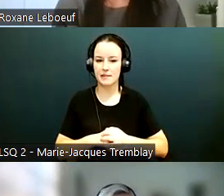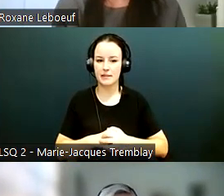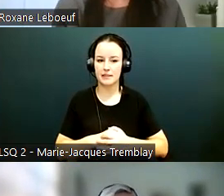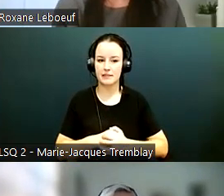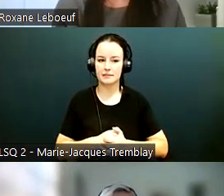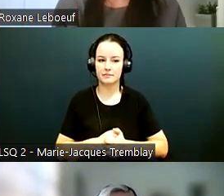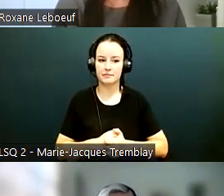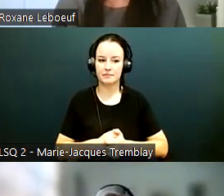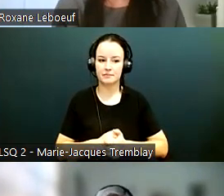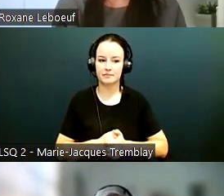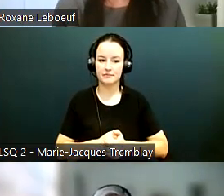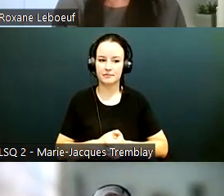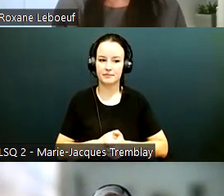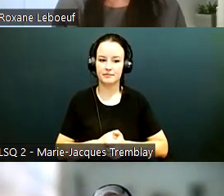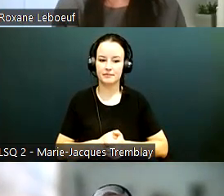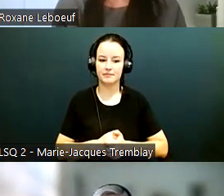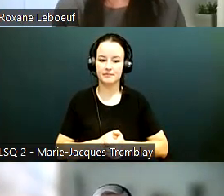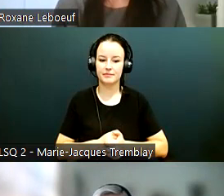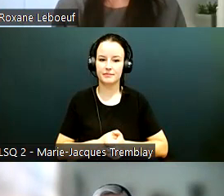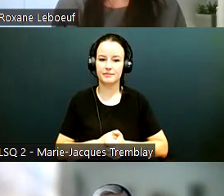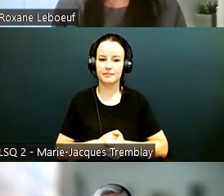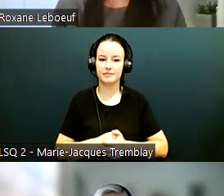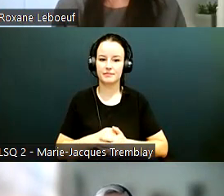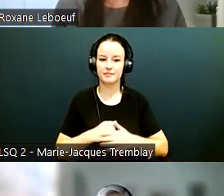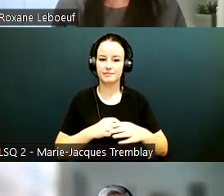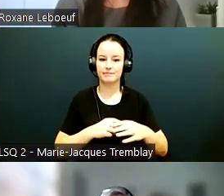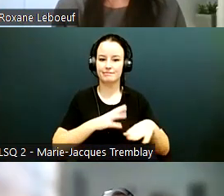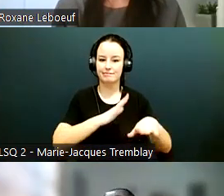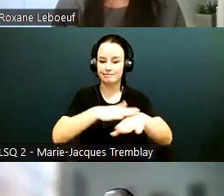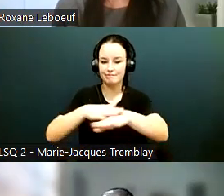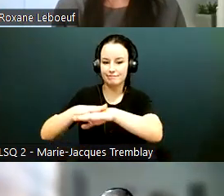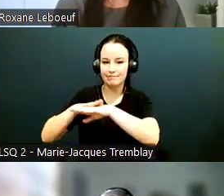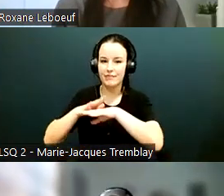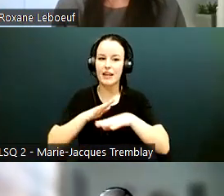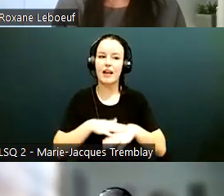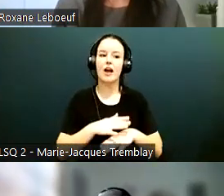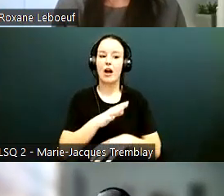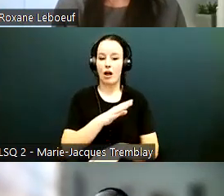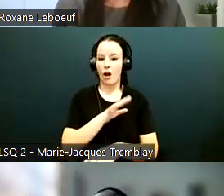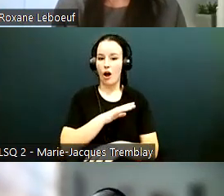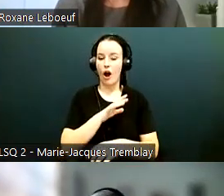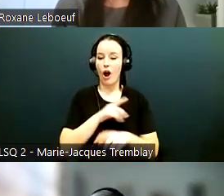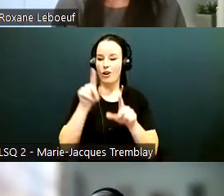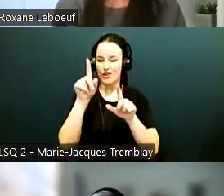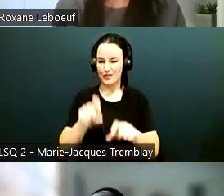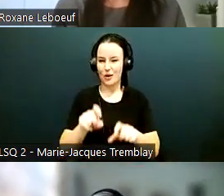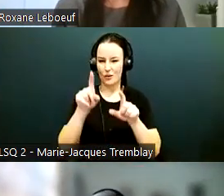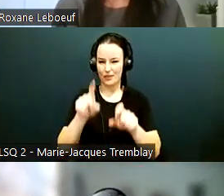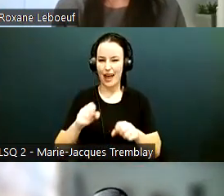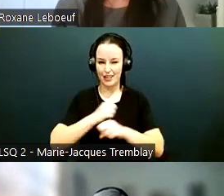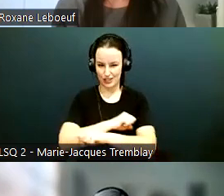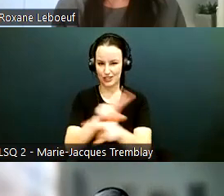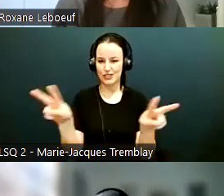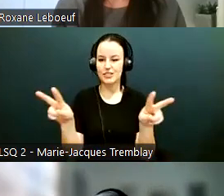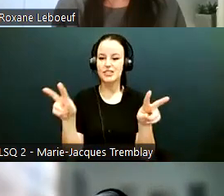La fin. Un rappel pour tout le monde que nous allons vous faire vous faire circuler un sondage